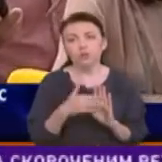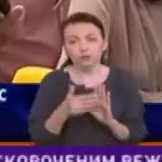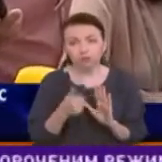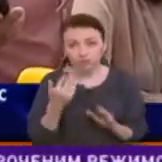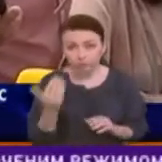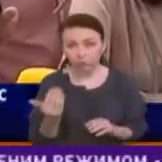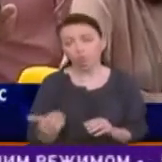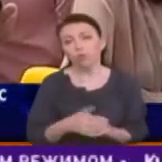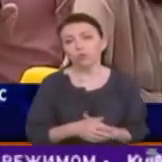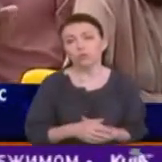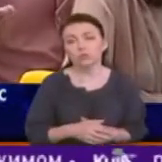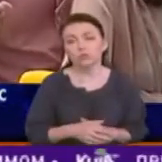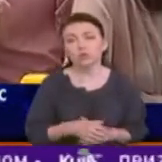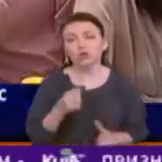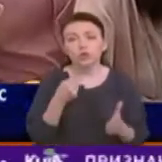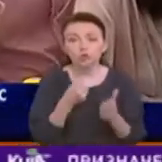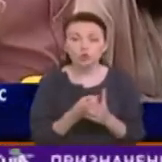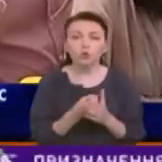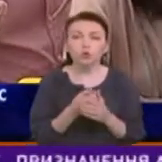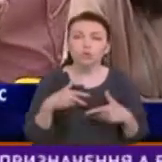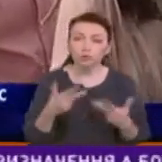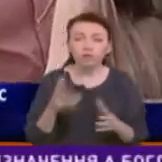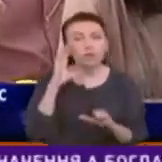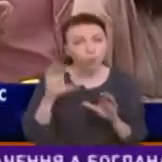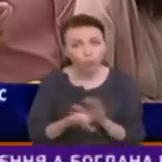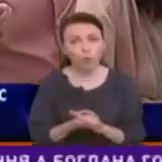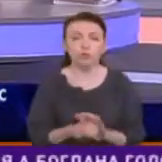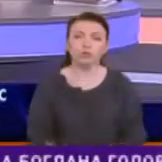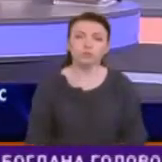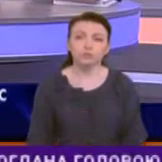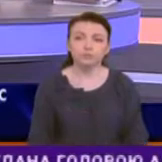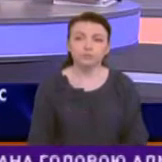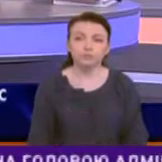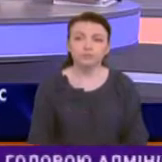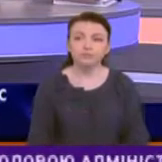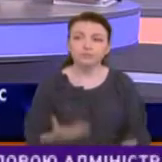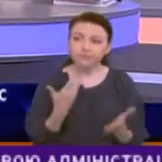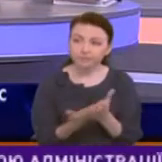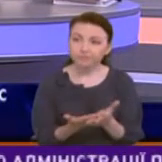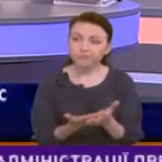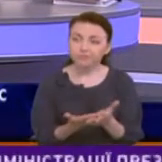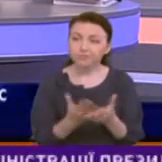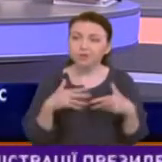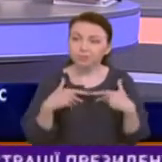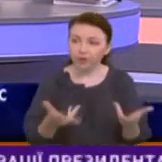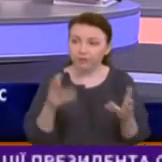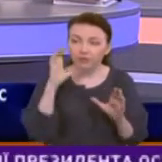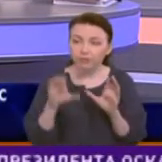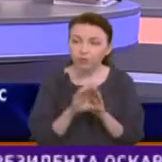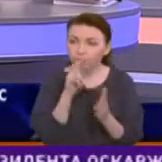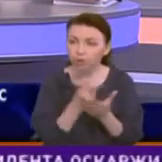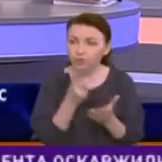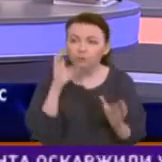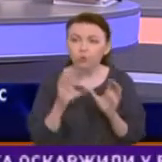його до проявлення покори. От в питанні проявлення покори, як би